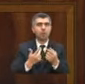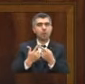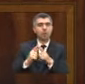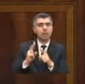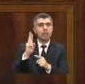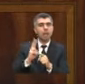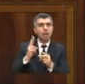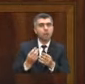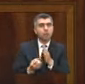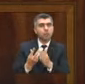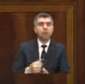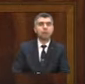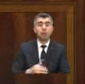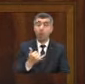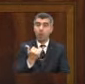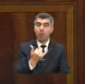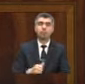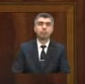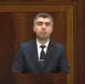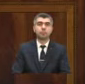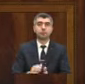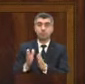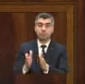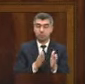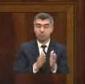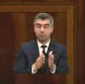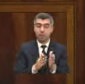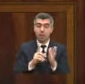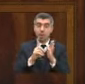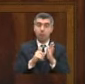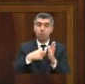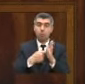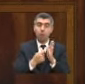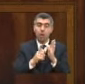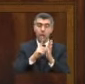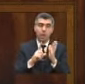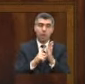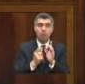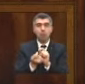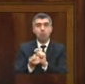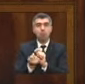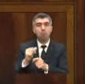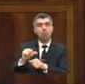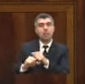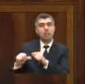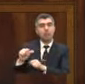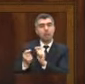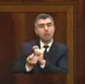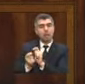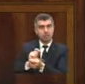الانطلاقة، وهذا شيء مهم جدا. مشروع تعديل القانون رقم 6600 المتعلق بمدونة التغطية